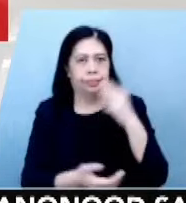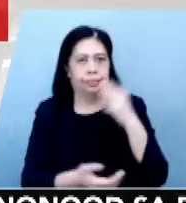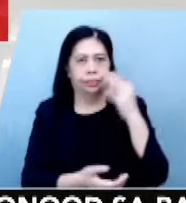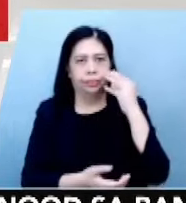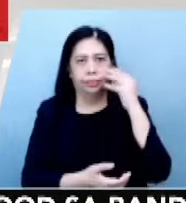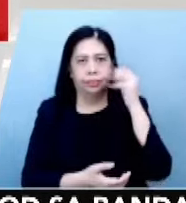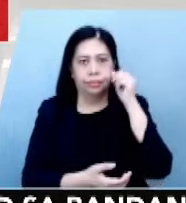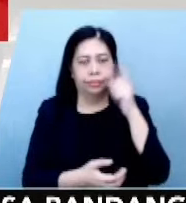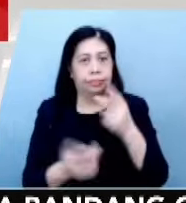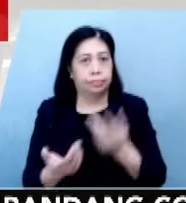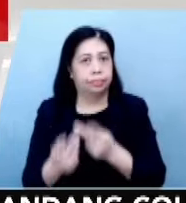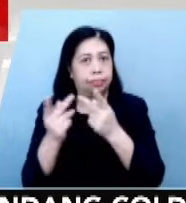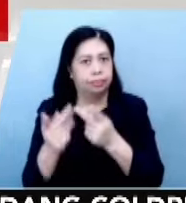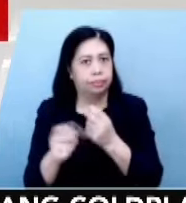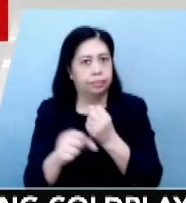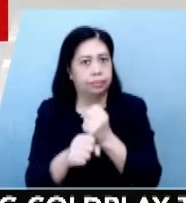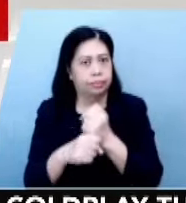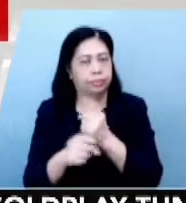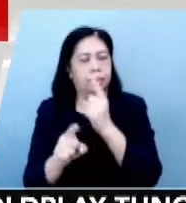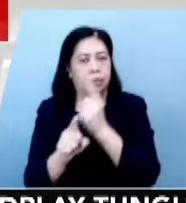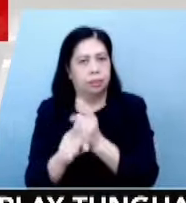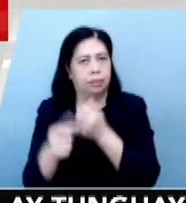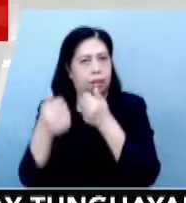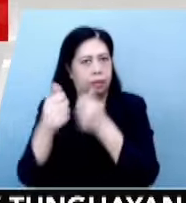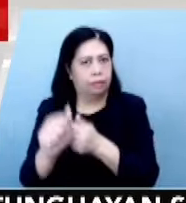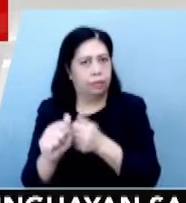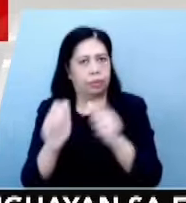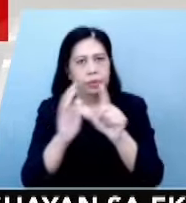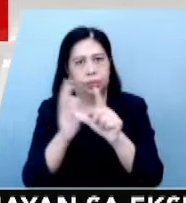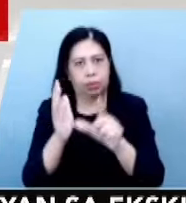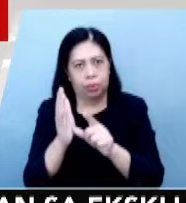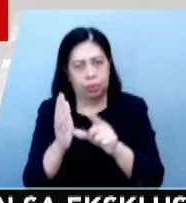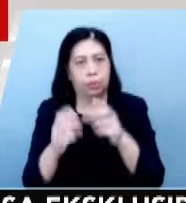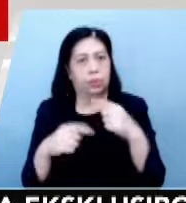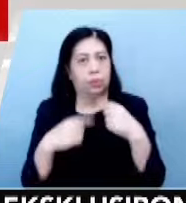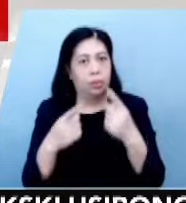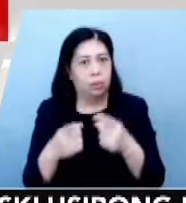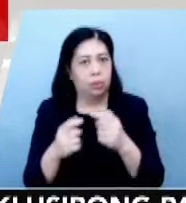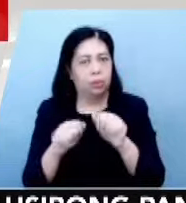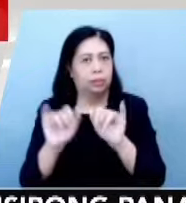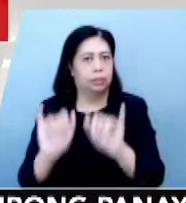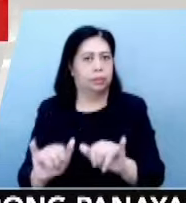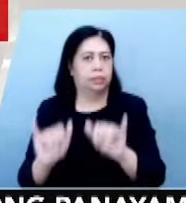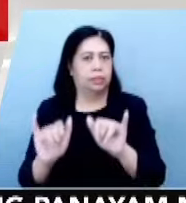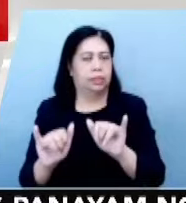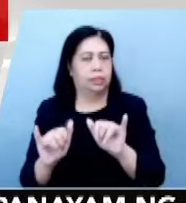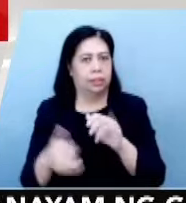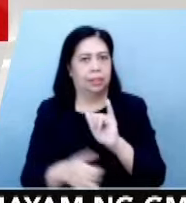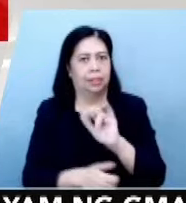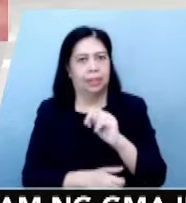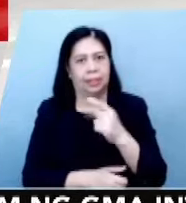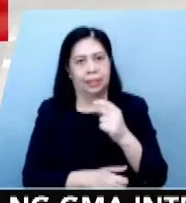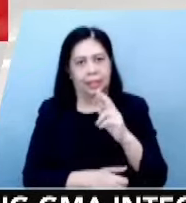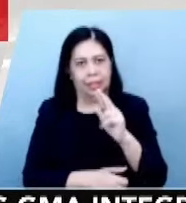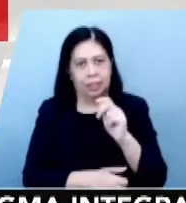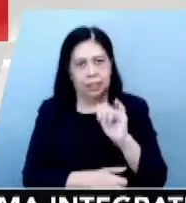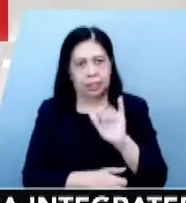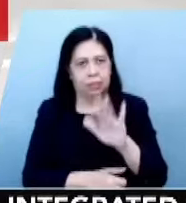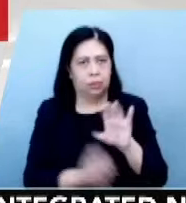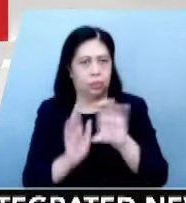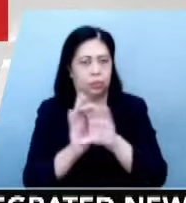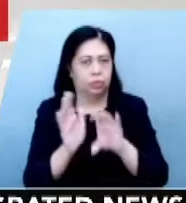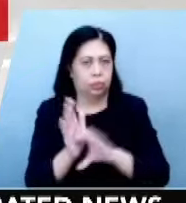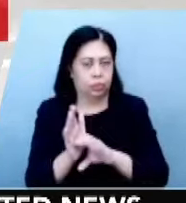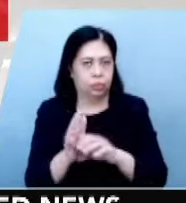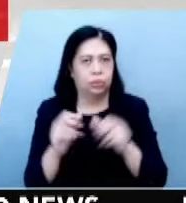ay ginagawa ng naayon sa legal na panuntunan habang pinapanatili ang integridad ng ating konstitusyon. Patuloy rin daw na